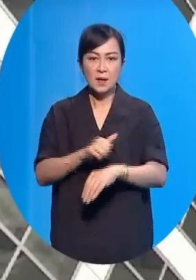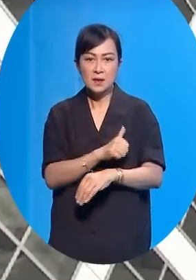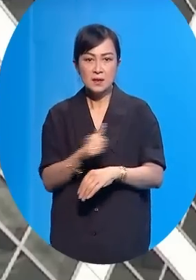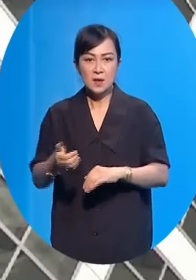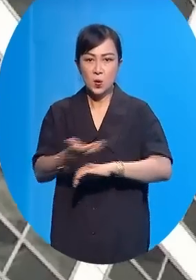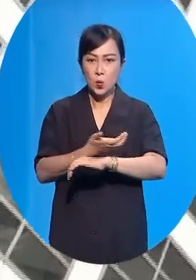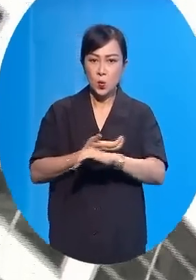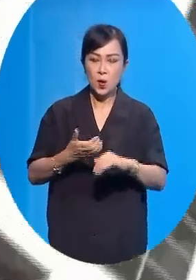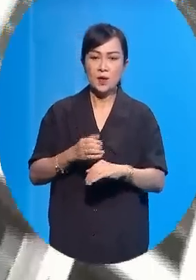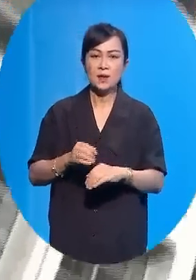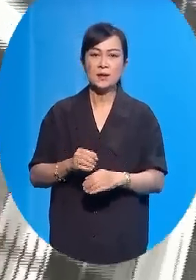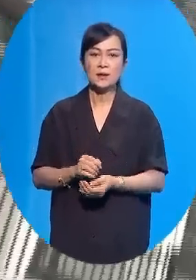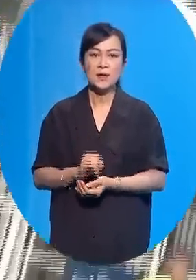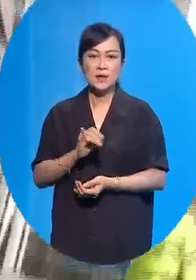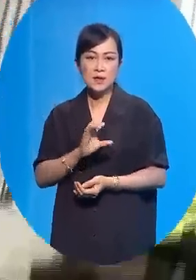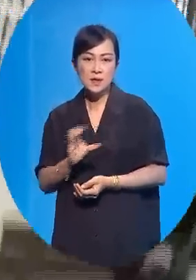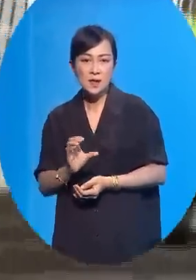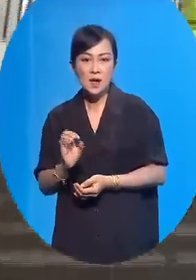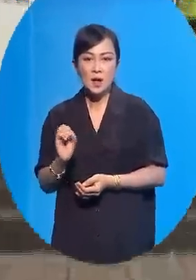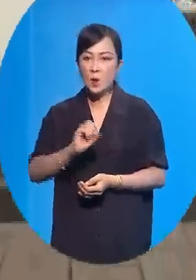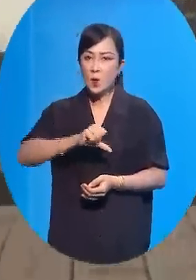ở các nước là thành viên ICC